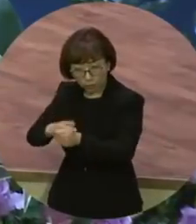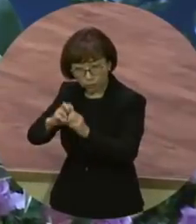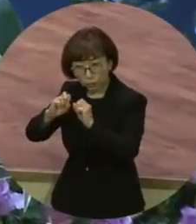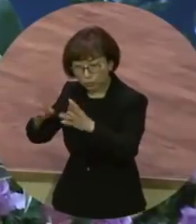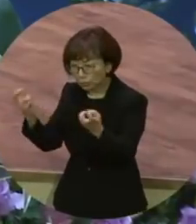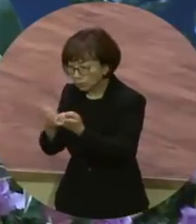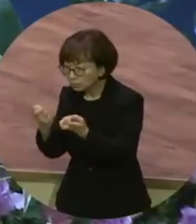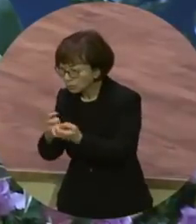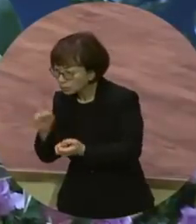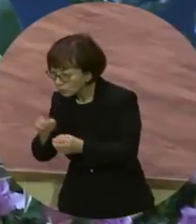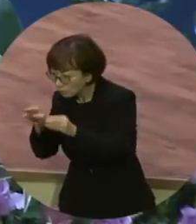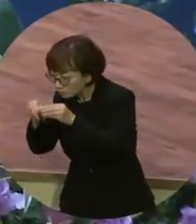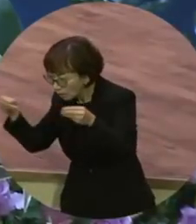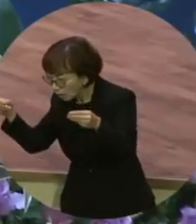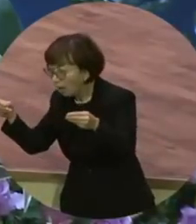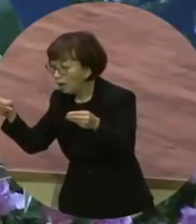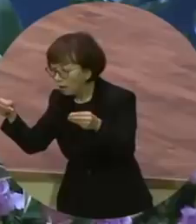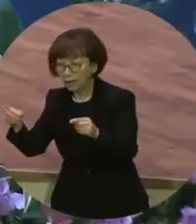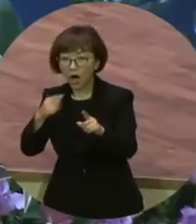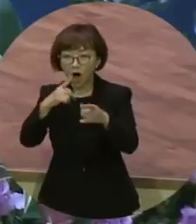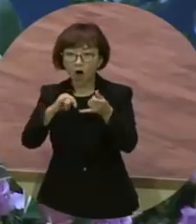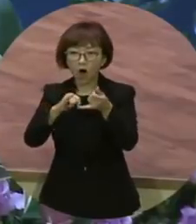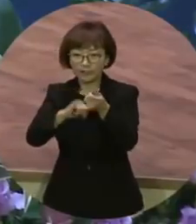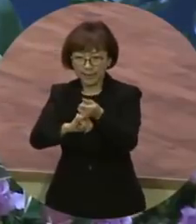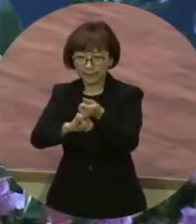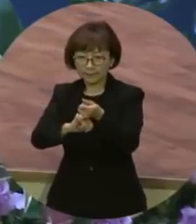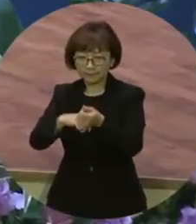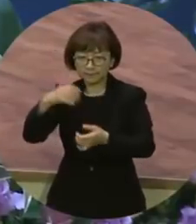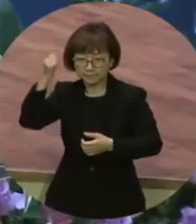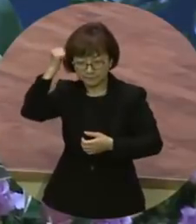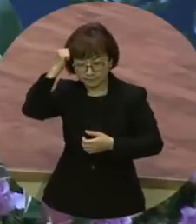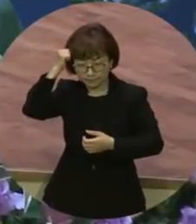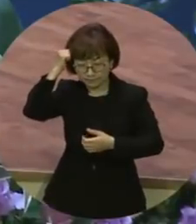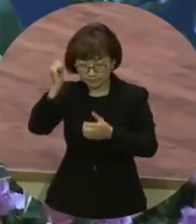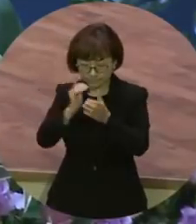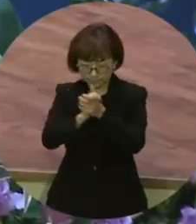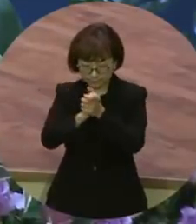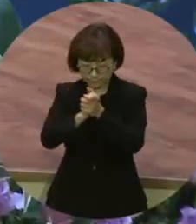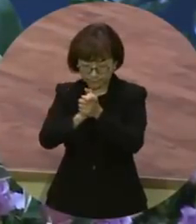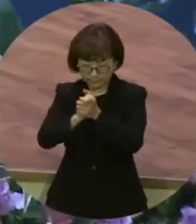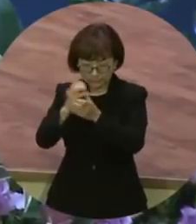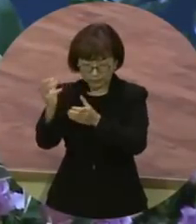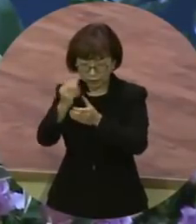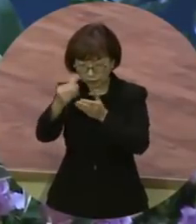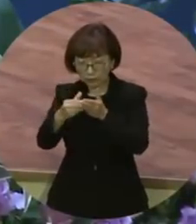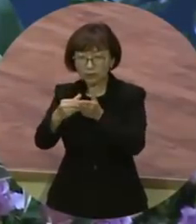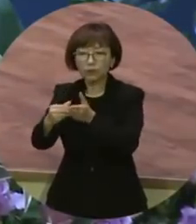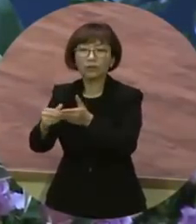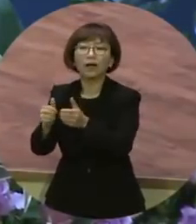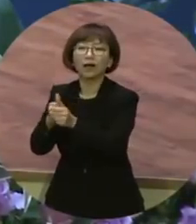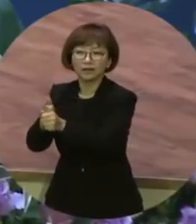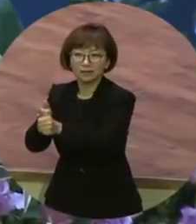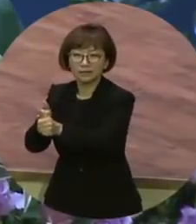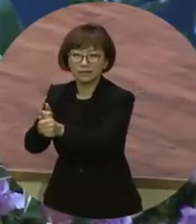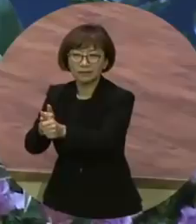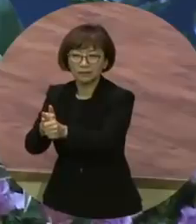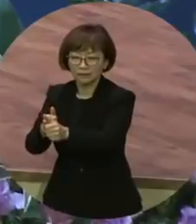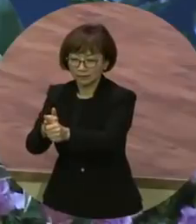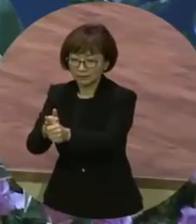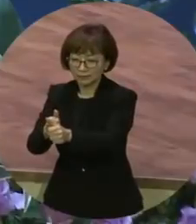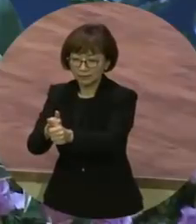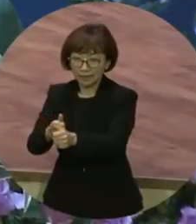언약을 누리는 기도를 누리면서 성령의 인도를 받았어요. 그래서 현장 가면 언제나 기도처를 먼저 찾았어요.